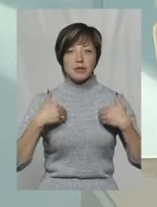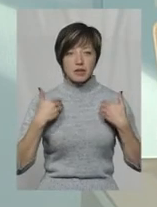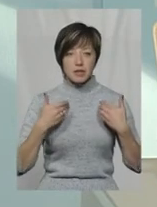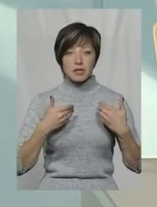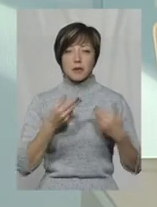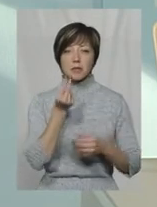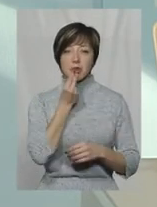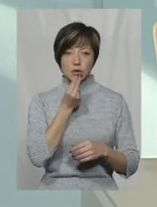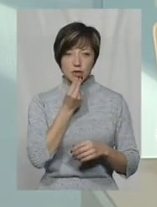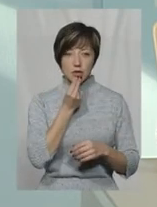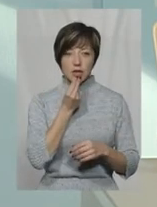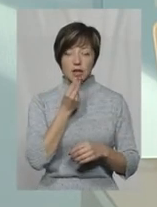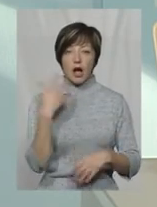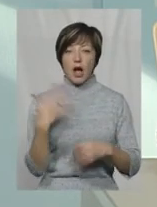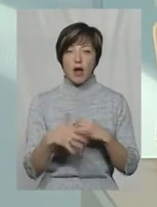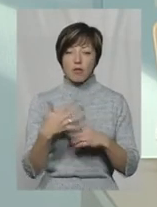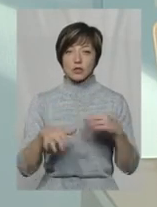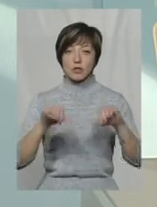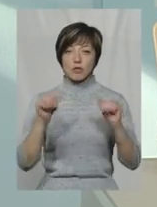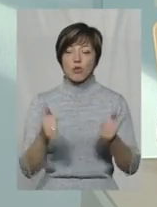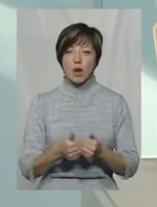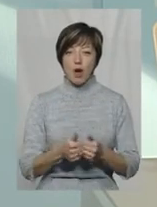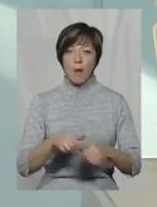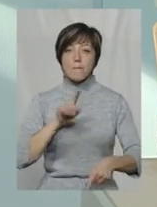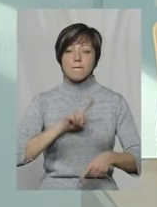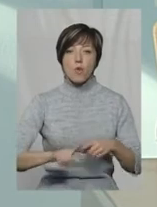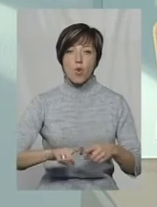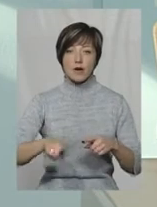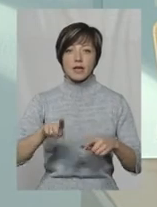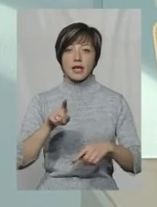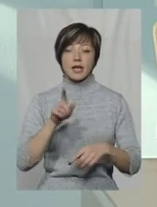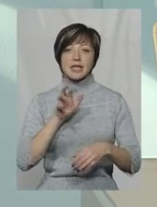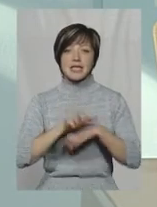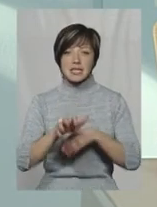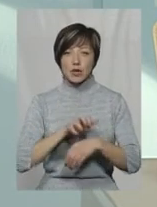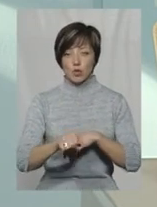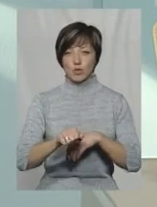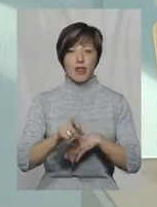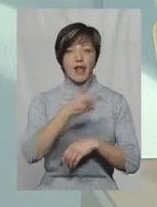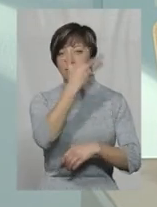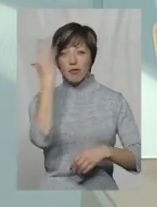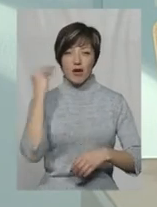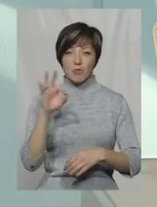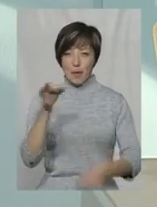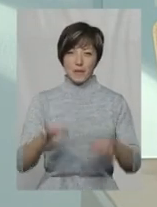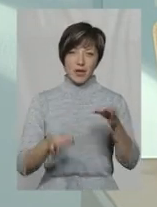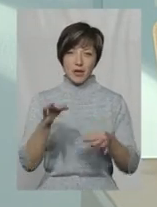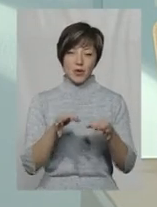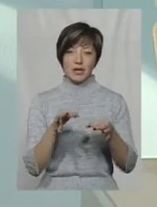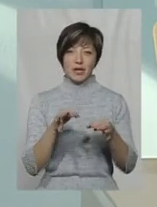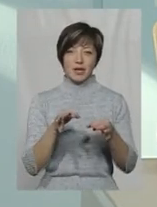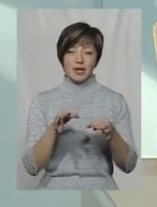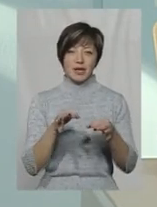вітамінізована піща, капуста, буряк, морква, цитрусові. Не забувайте про природні